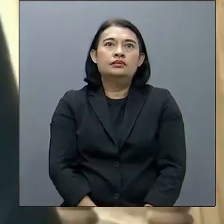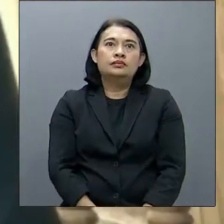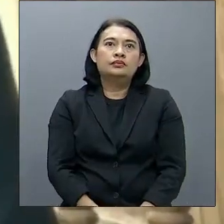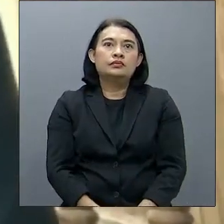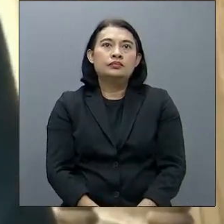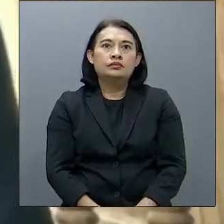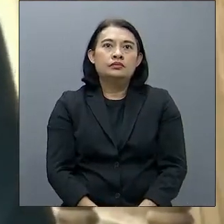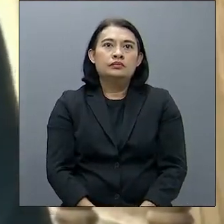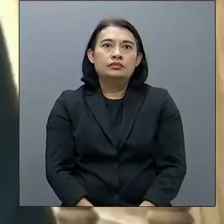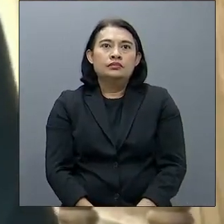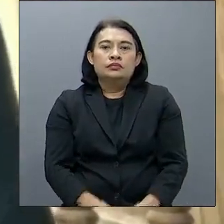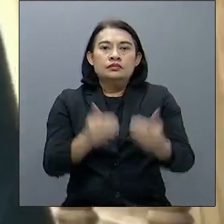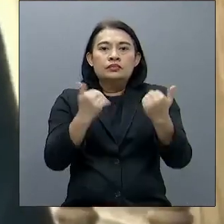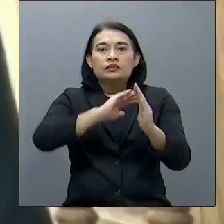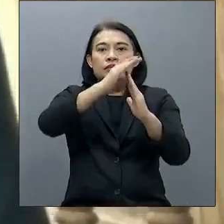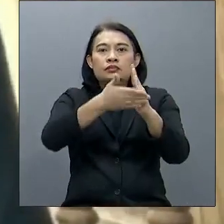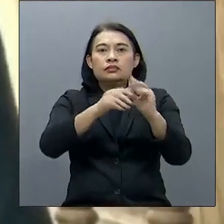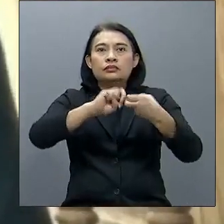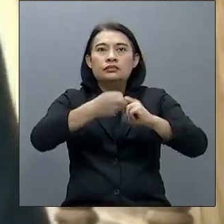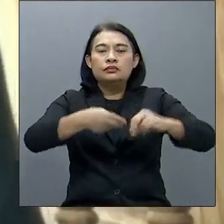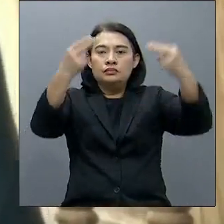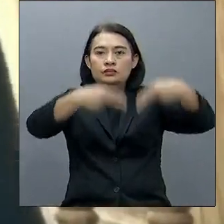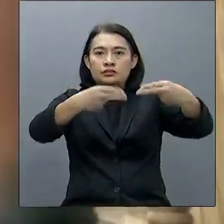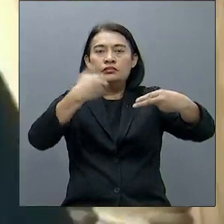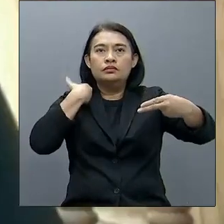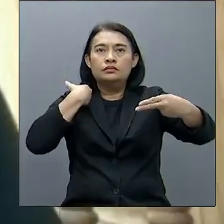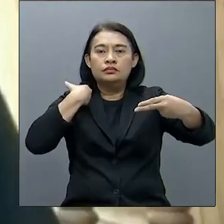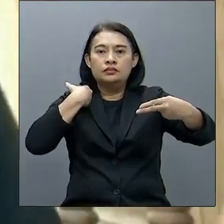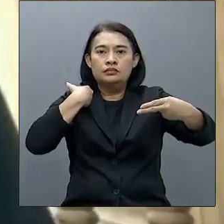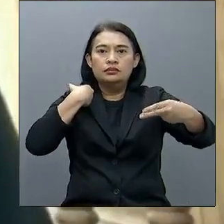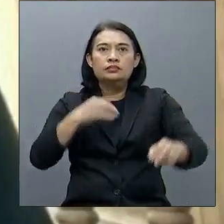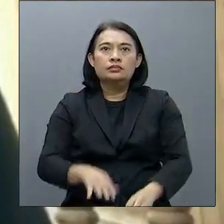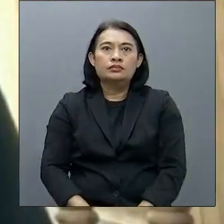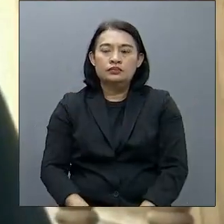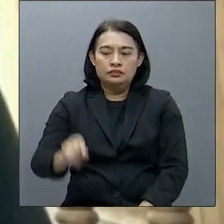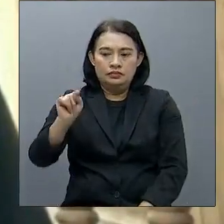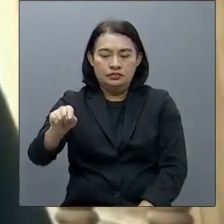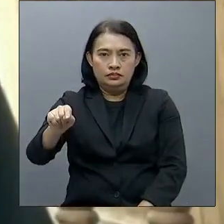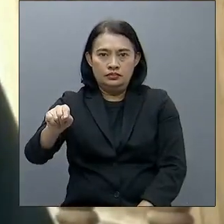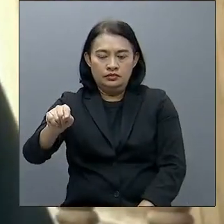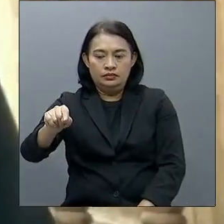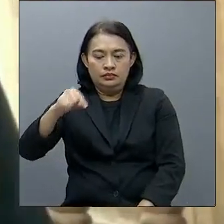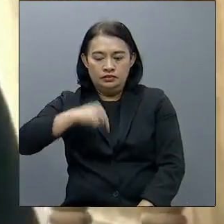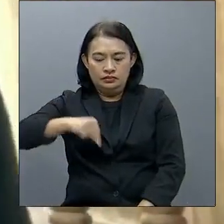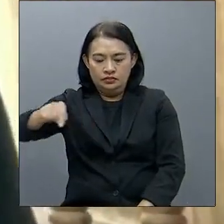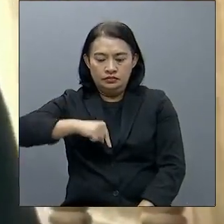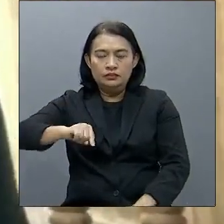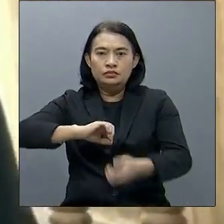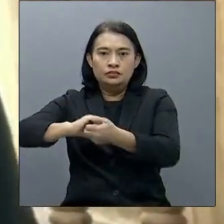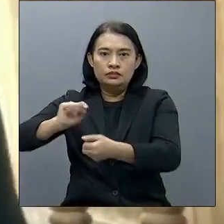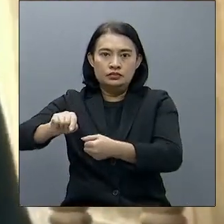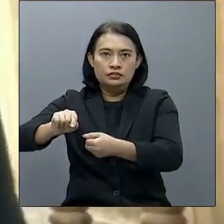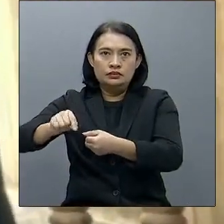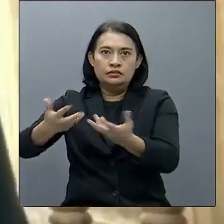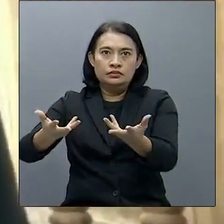ก็ตามคือช่วงนี้ชายแดนก็มีสงครามกันใช่ไหมครับถ้า bgfมาร่วมกับกลุ่มผู้ต่อต้านอีกครั้งนึงอะไรอย่างเงี้ยครับมันก็จะทำให้เอ่อ